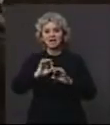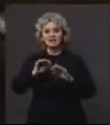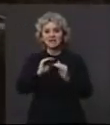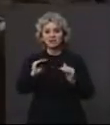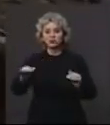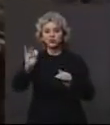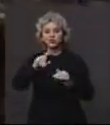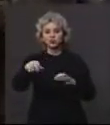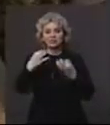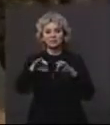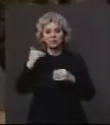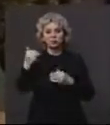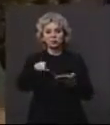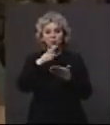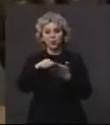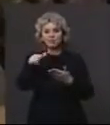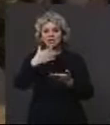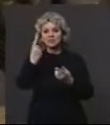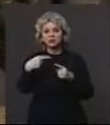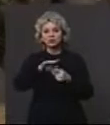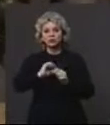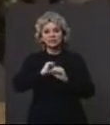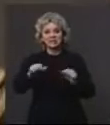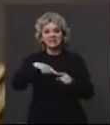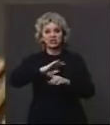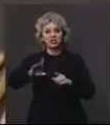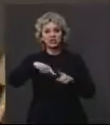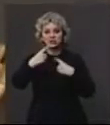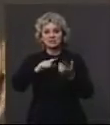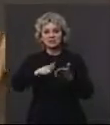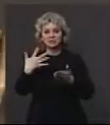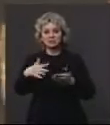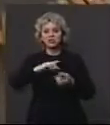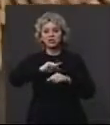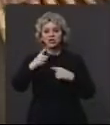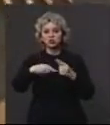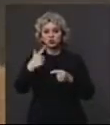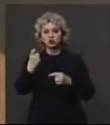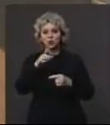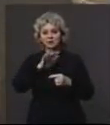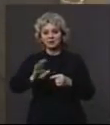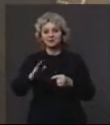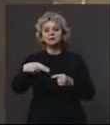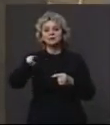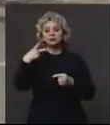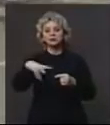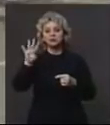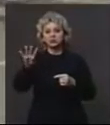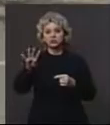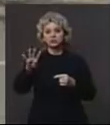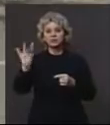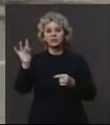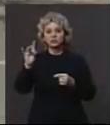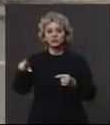рассказывая детям историю свободы их города, забывать которую нельзя ни через 75, ни через 100 лет. Елена Рябжанова, Тагир Фатахов,